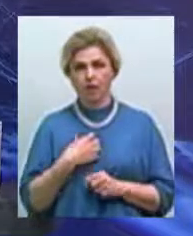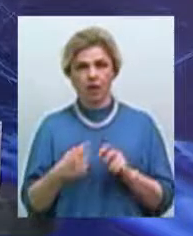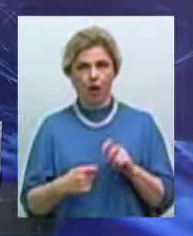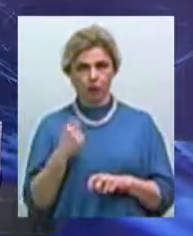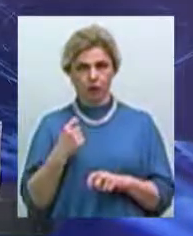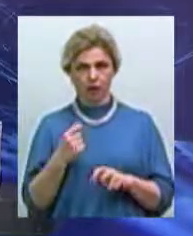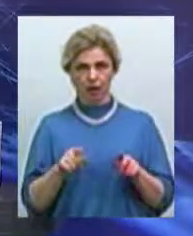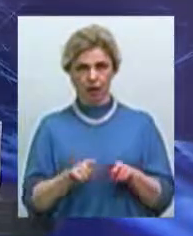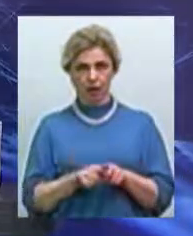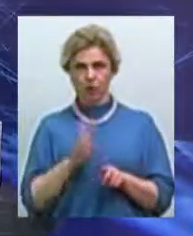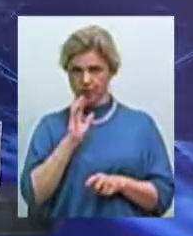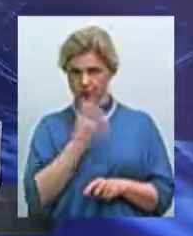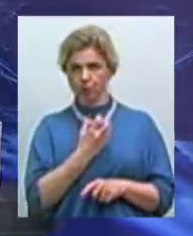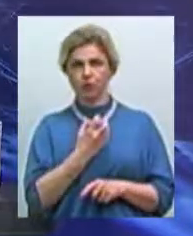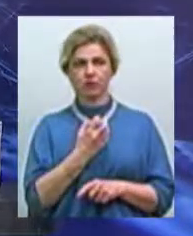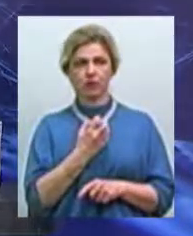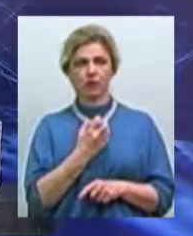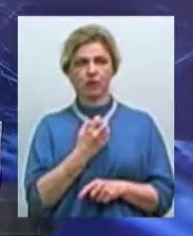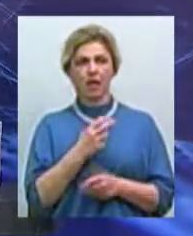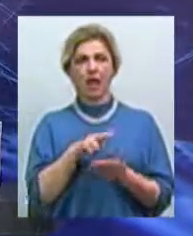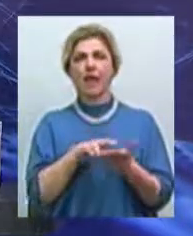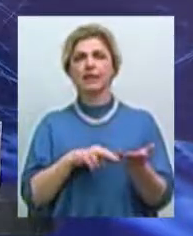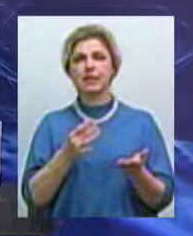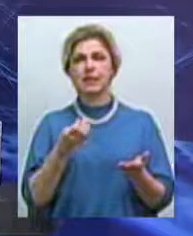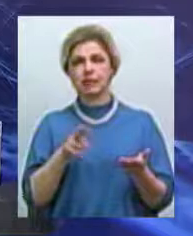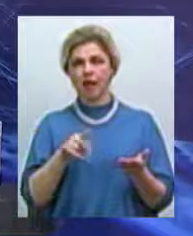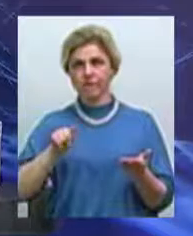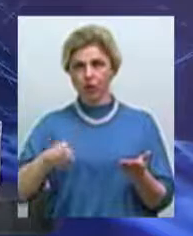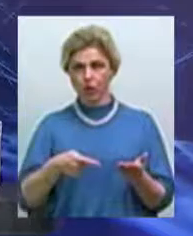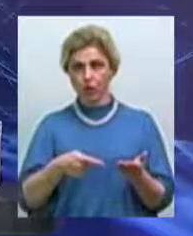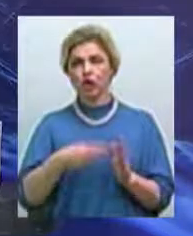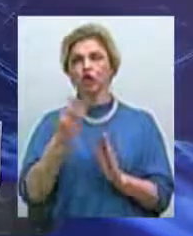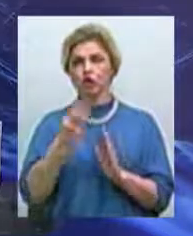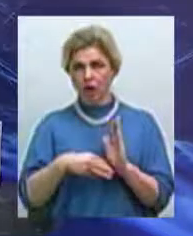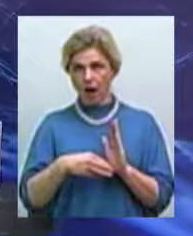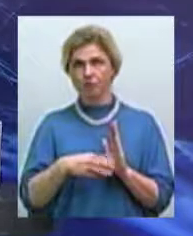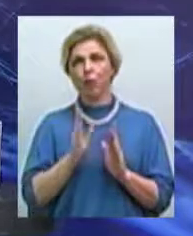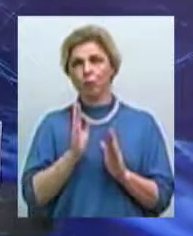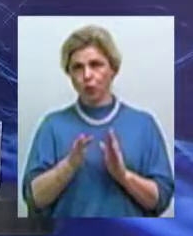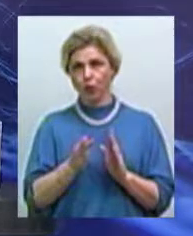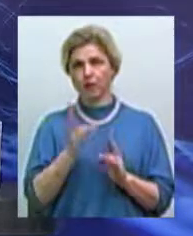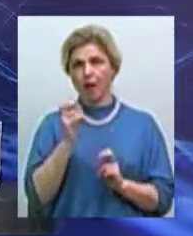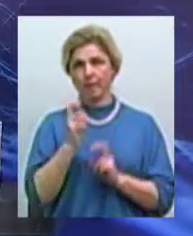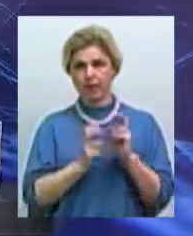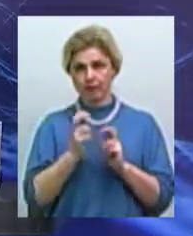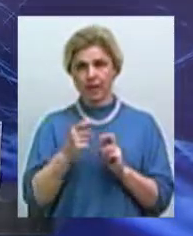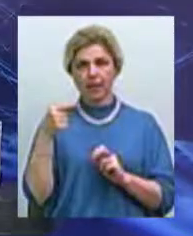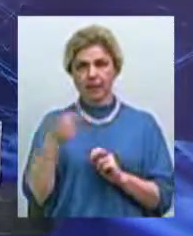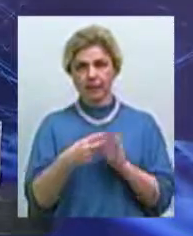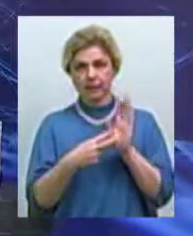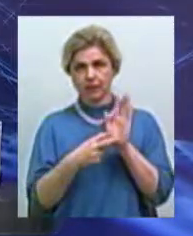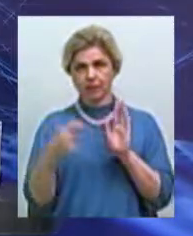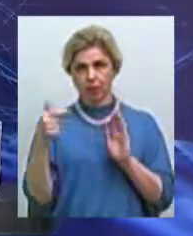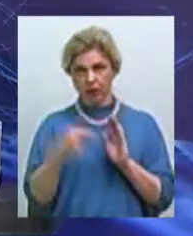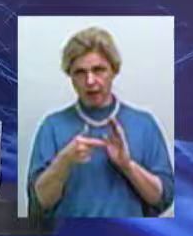порушень, таких серйозних порушень ліцензійних вимог. Штрафна санкція за це буде накладена на підприємство 1700 гривень,